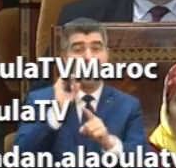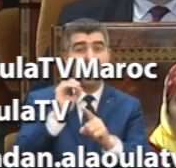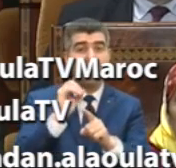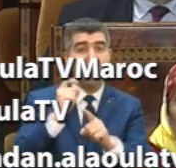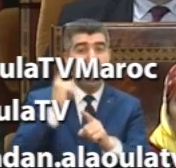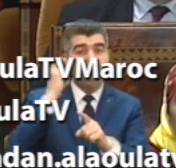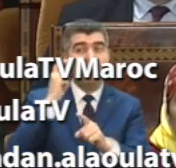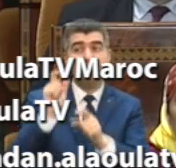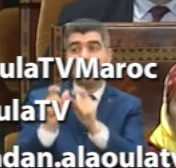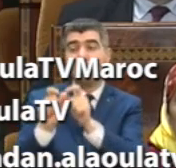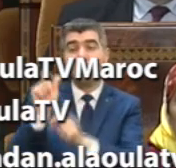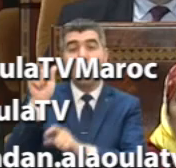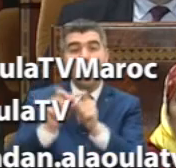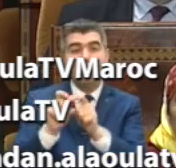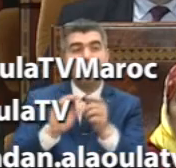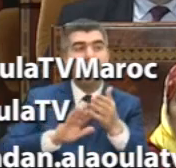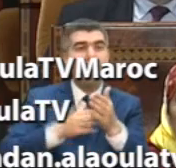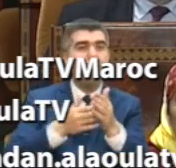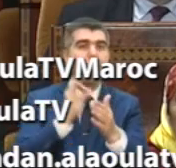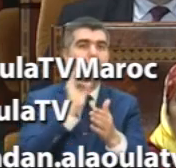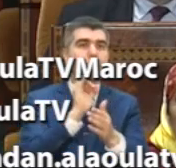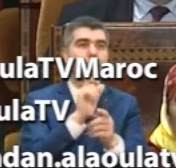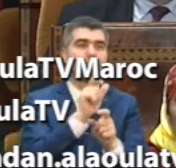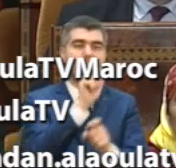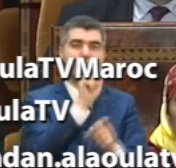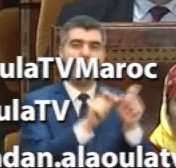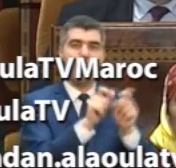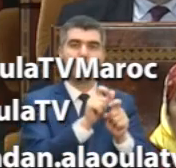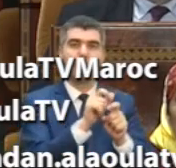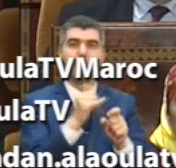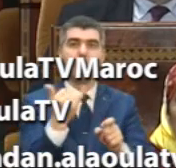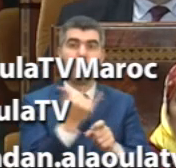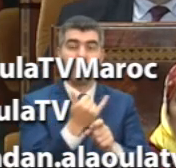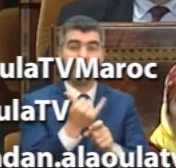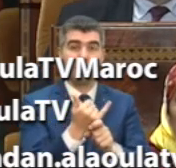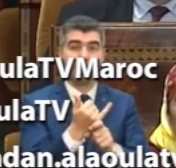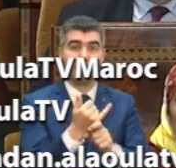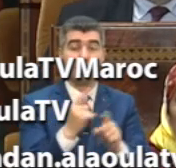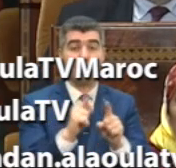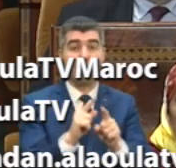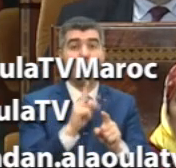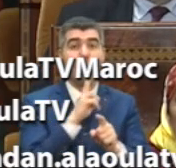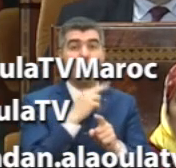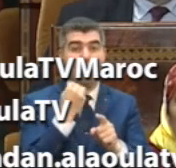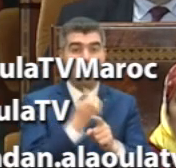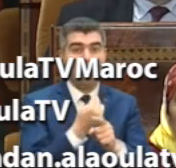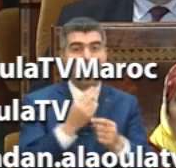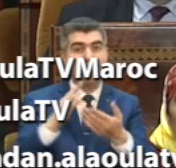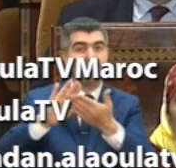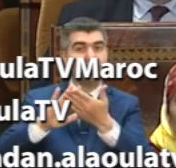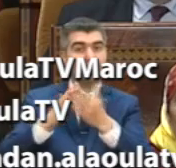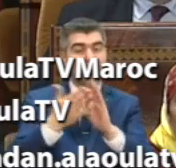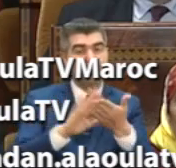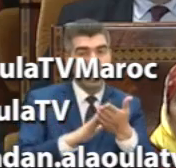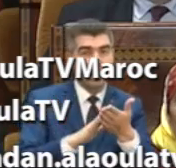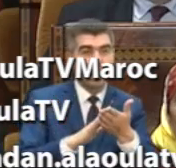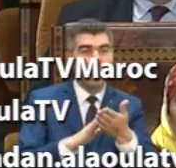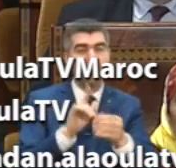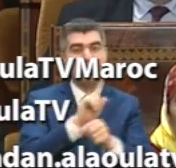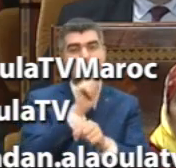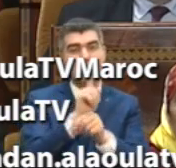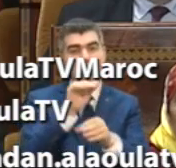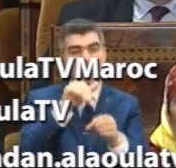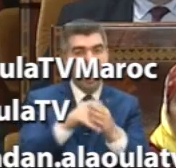انت انتما هما هم هنا الى اخره. يعني الحكومه مسؤوله والمجتمع المدني مسؤول والمجالس مسؤوله،